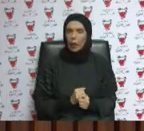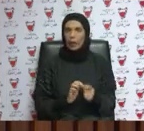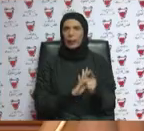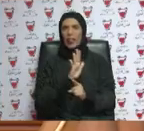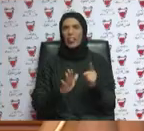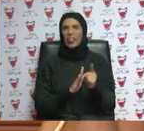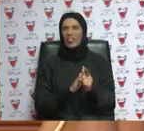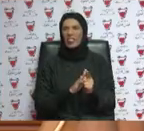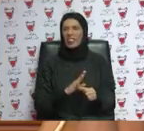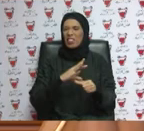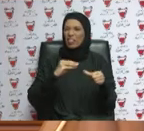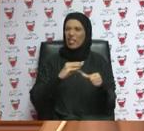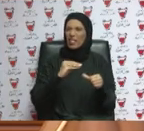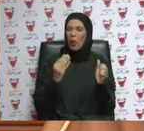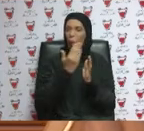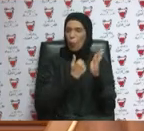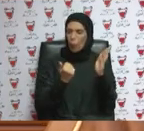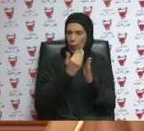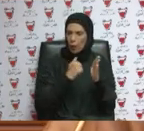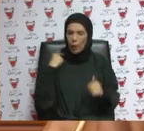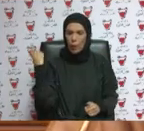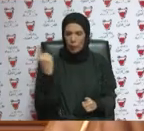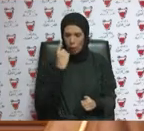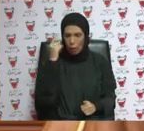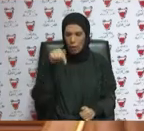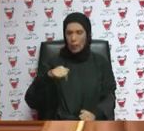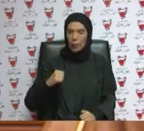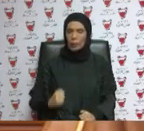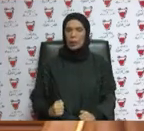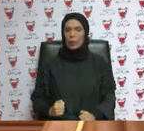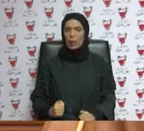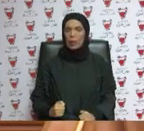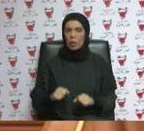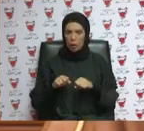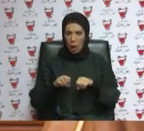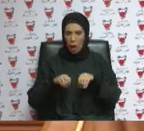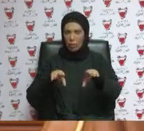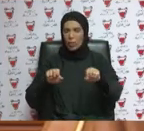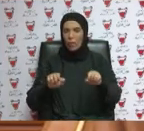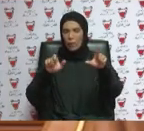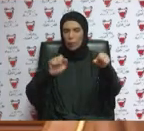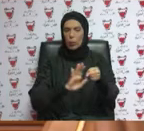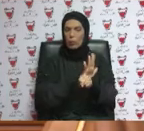الأعمال بالوضع الاقتصادي العالمي والمحلي نتيجة انتشار فيروس كورونا